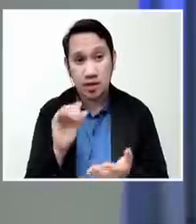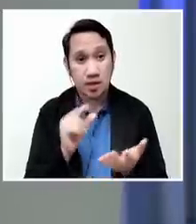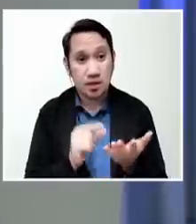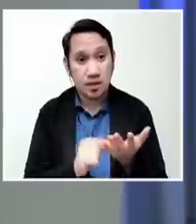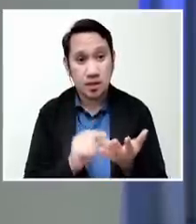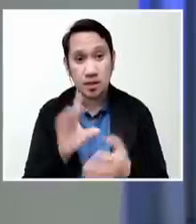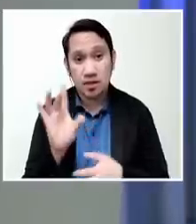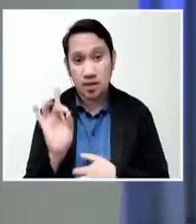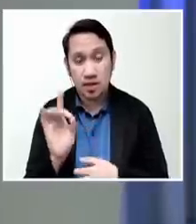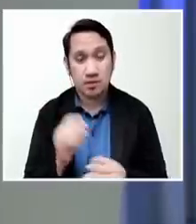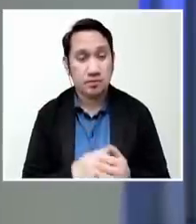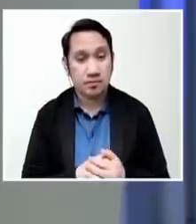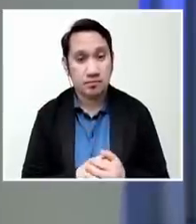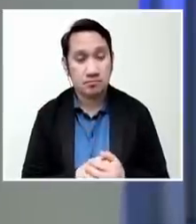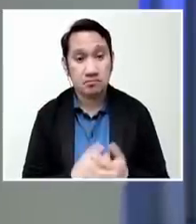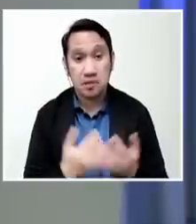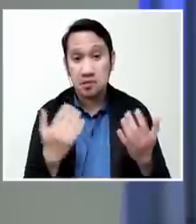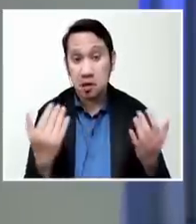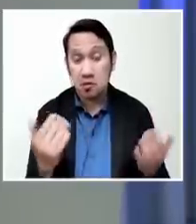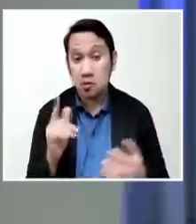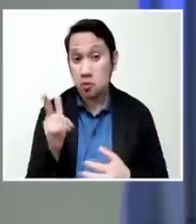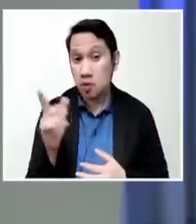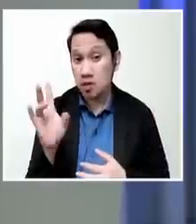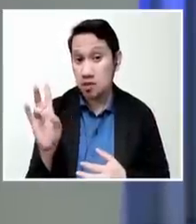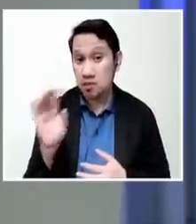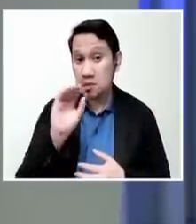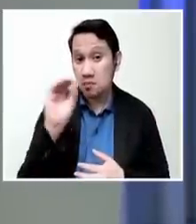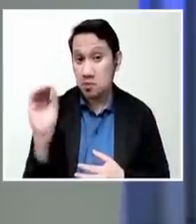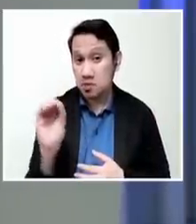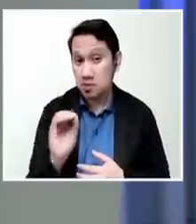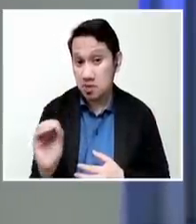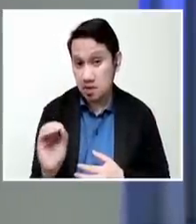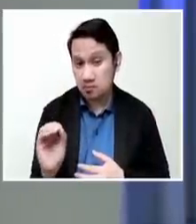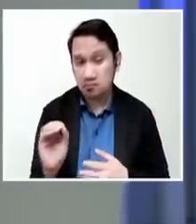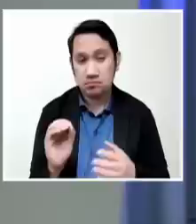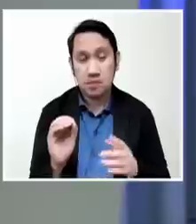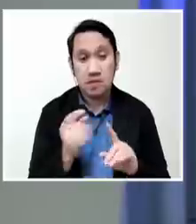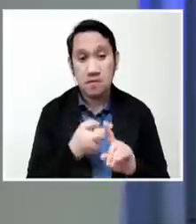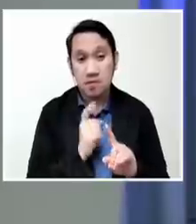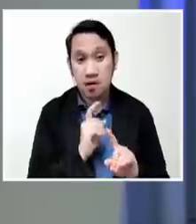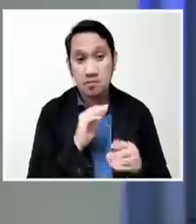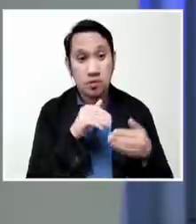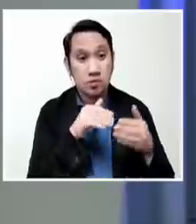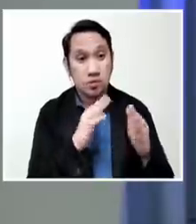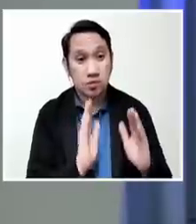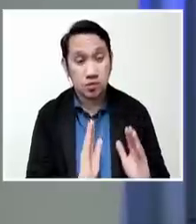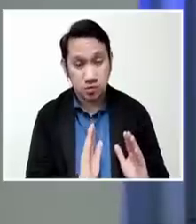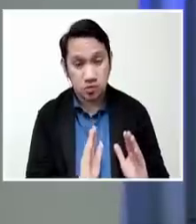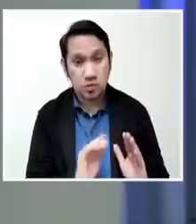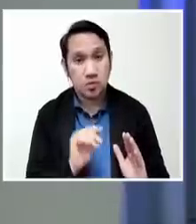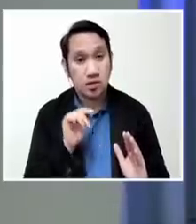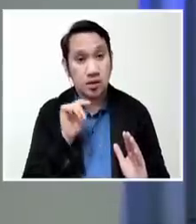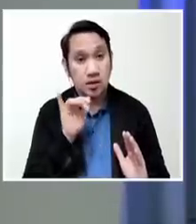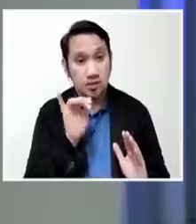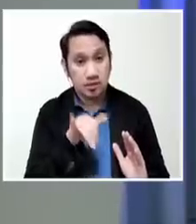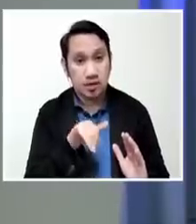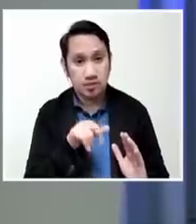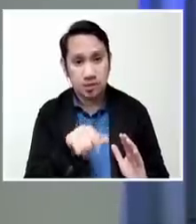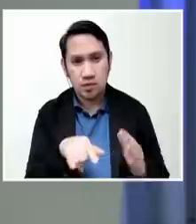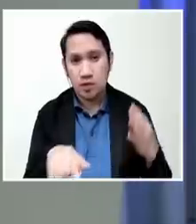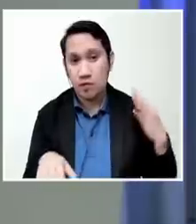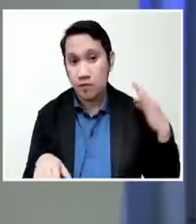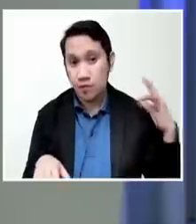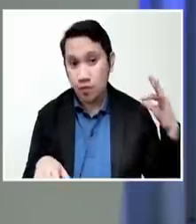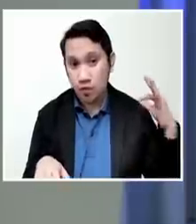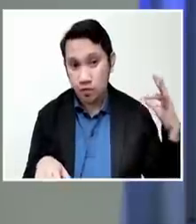of Education, nasa 27% lang ng mga estudyante sa mga baitang na ito ang nagboluntaryo